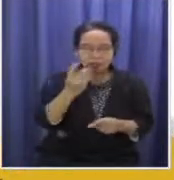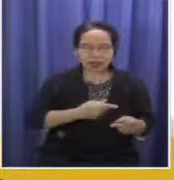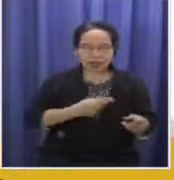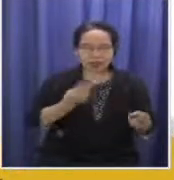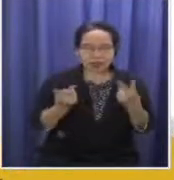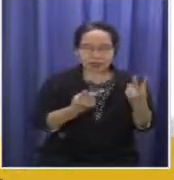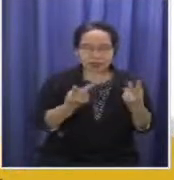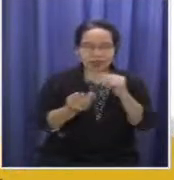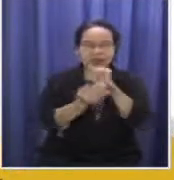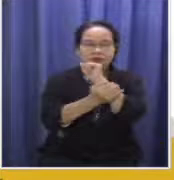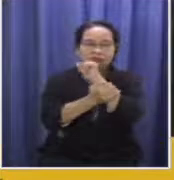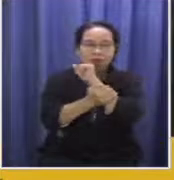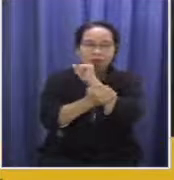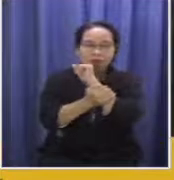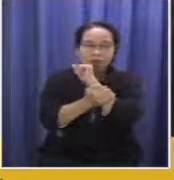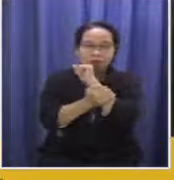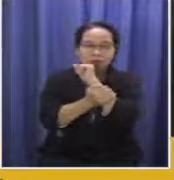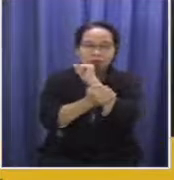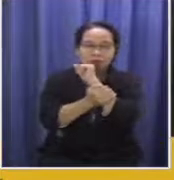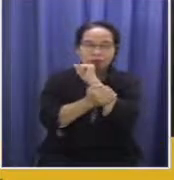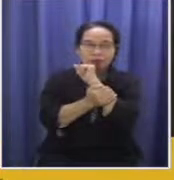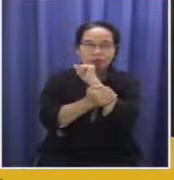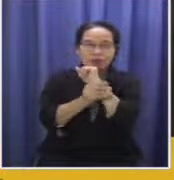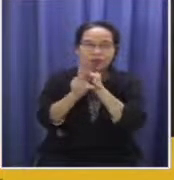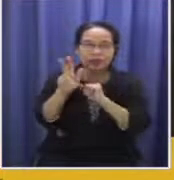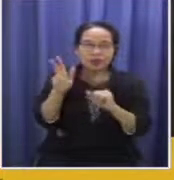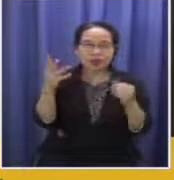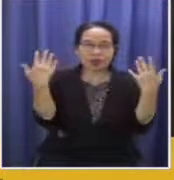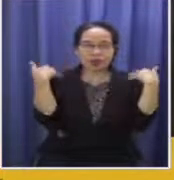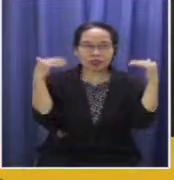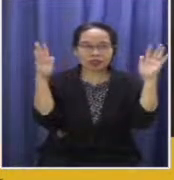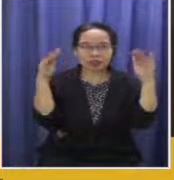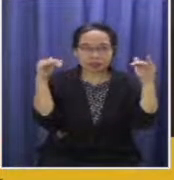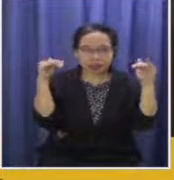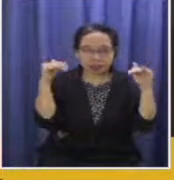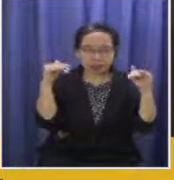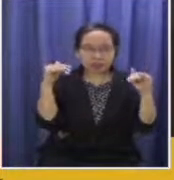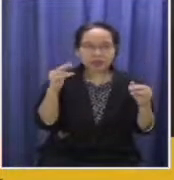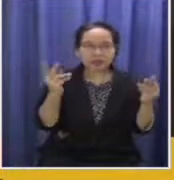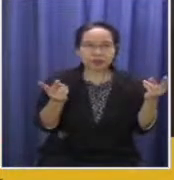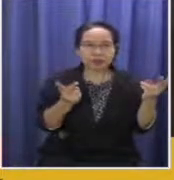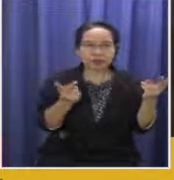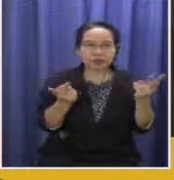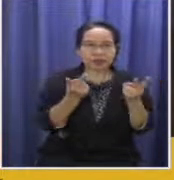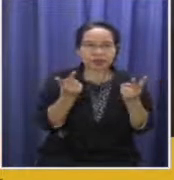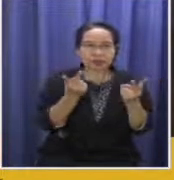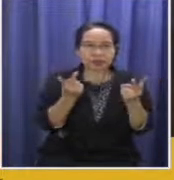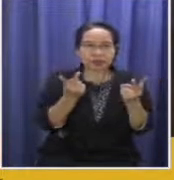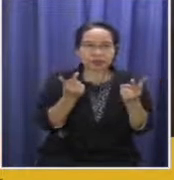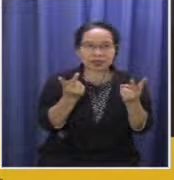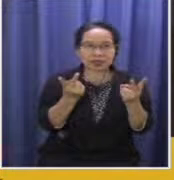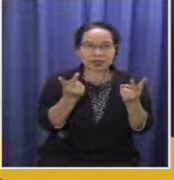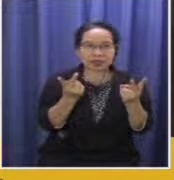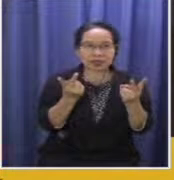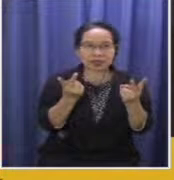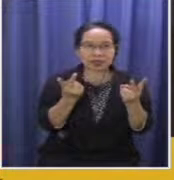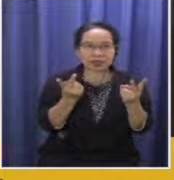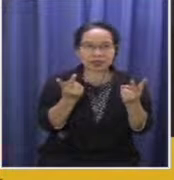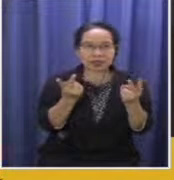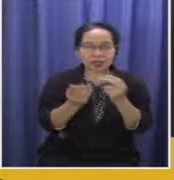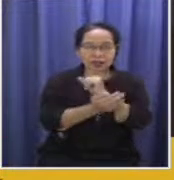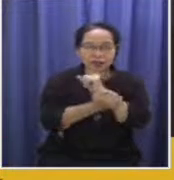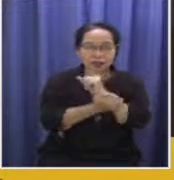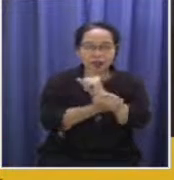visited Abraham. र यो चाहिँ 3 जना स्वर्गदूतको कथा हो जुन स्वर्गदूतहरू चाहिँ